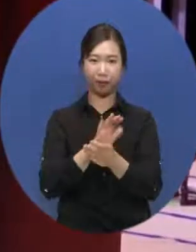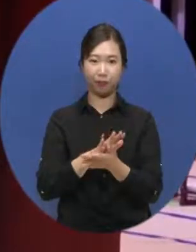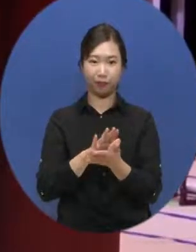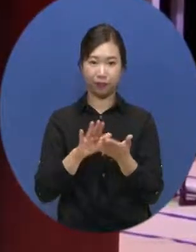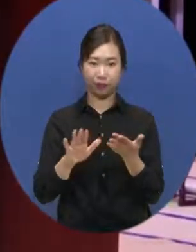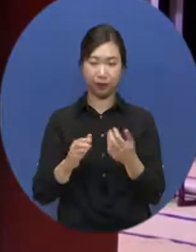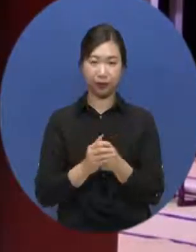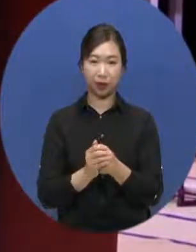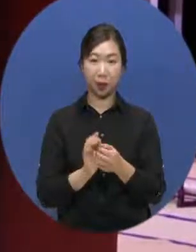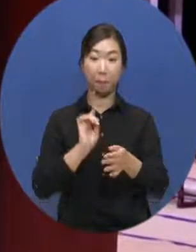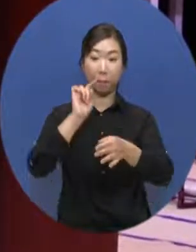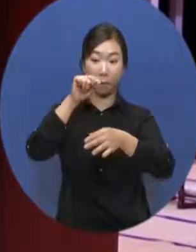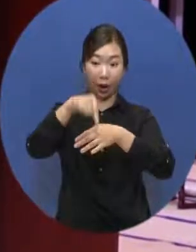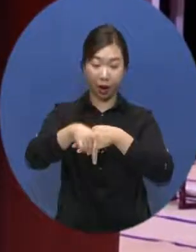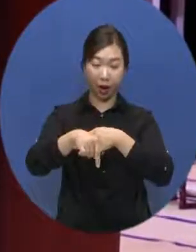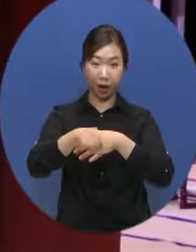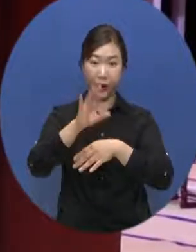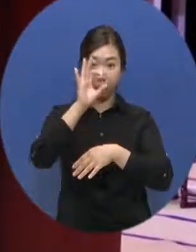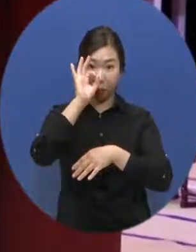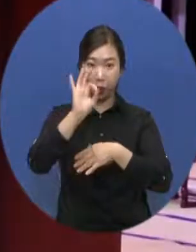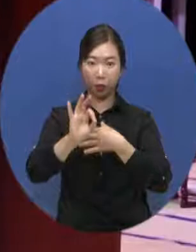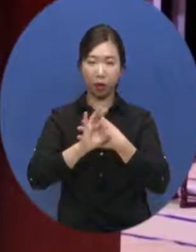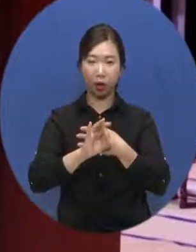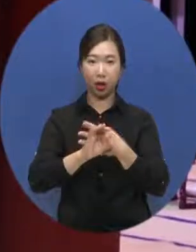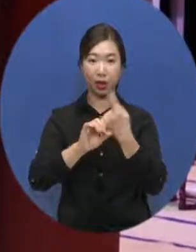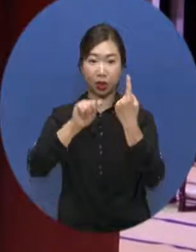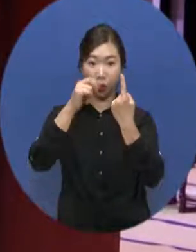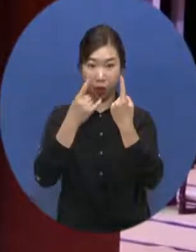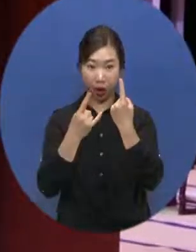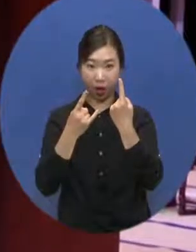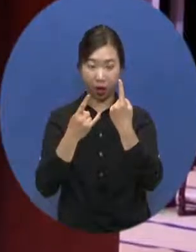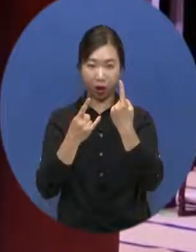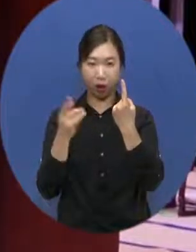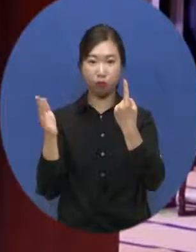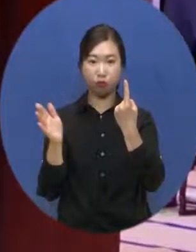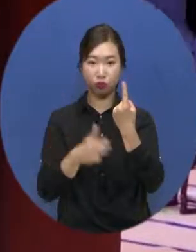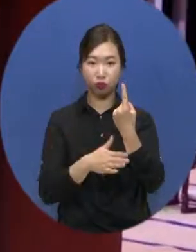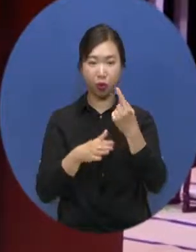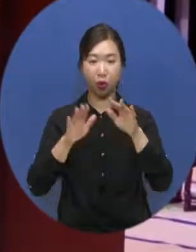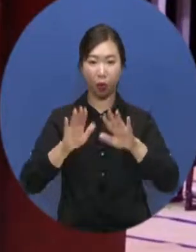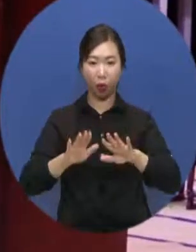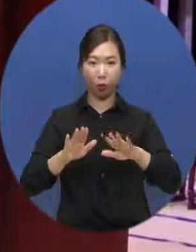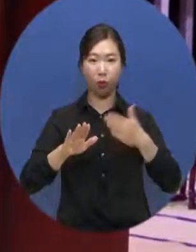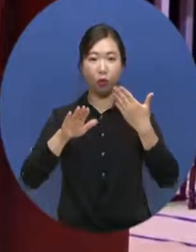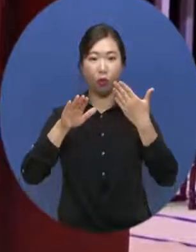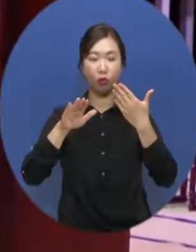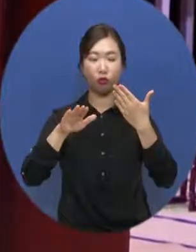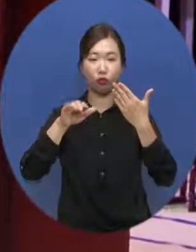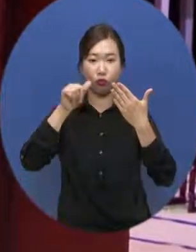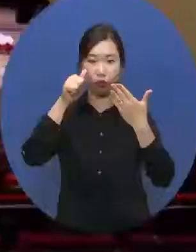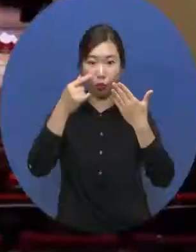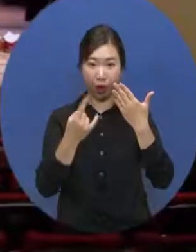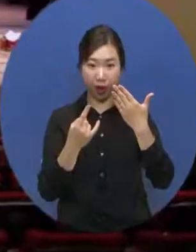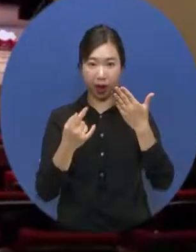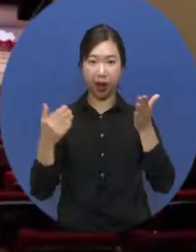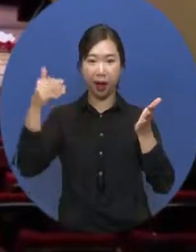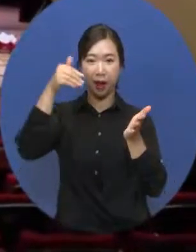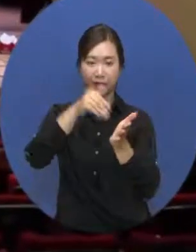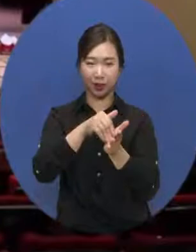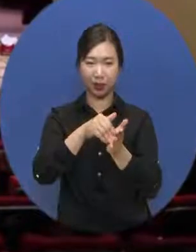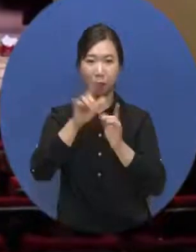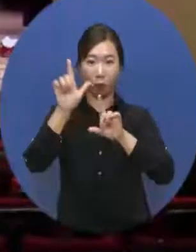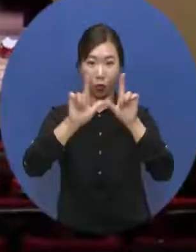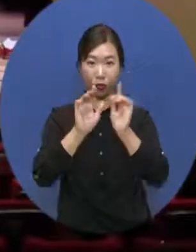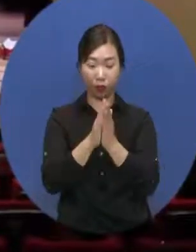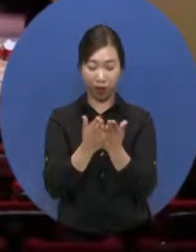그 밖에 로비에 보면 1회 때부터 이제 오늘이 10회 때니까 9회 때까지 앨범이 있어요. 그 앨범을